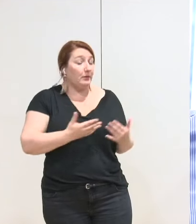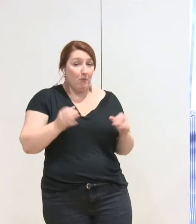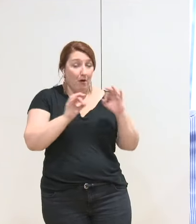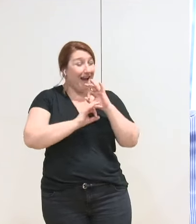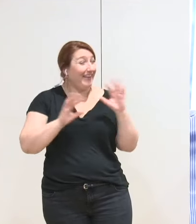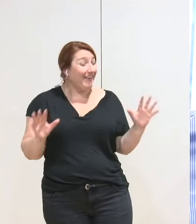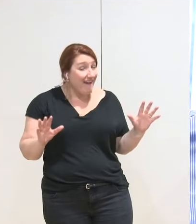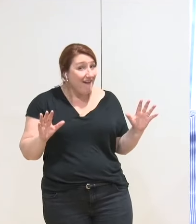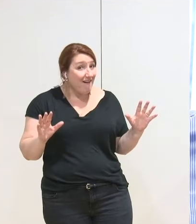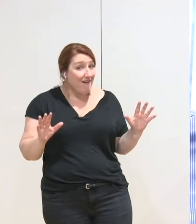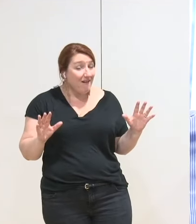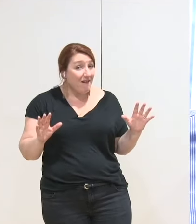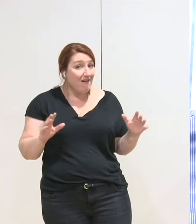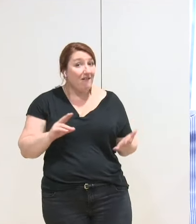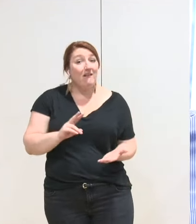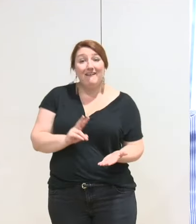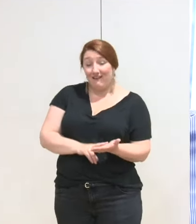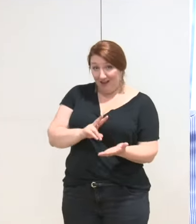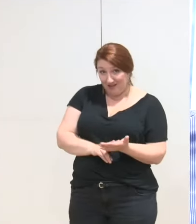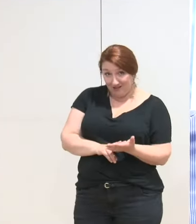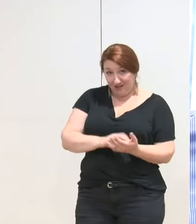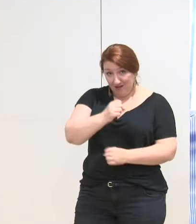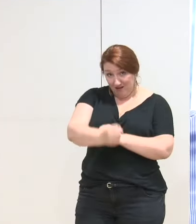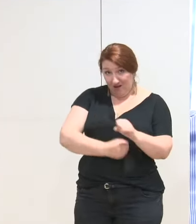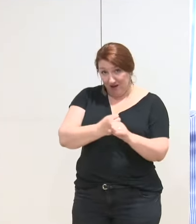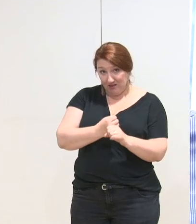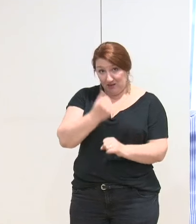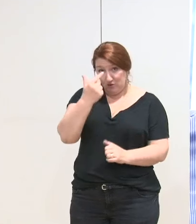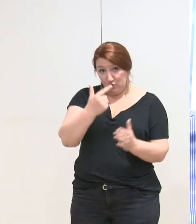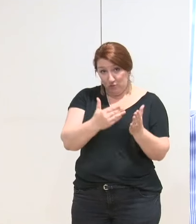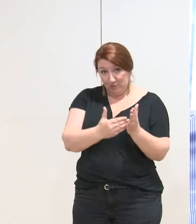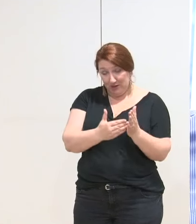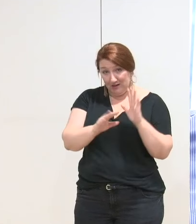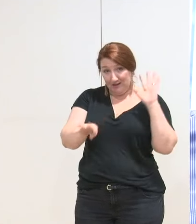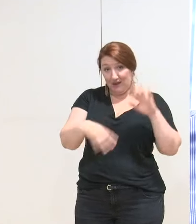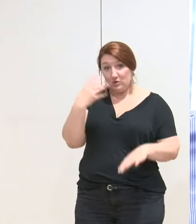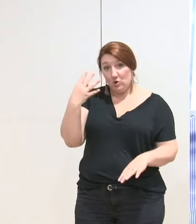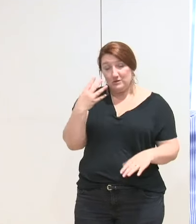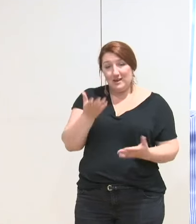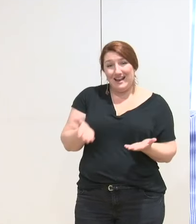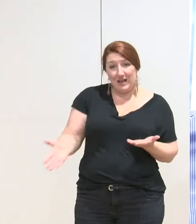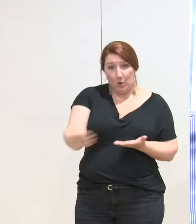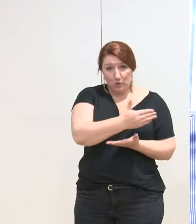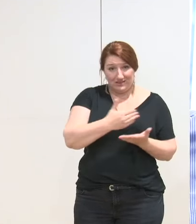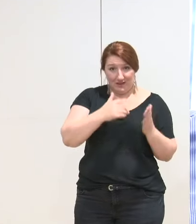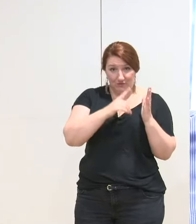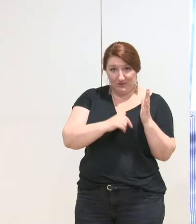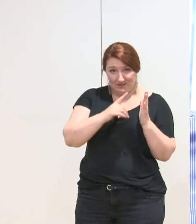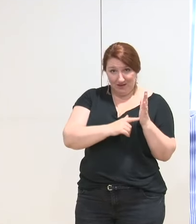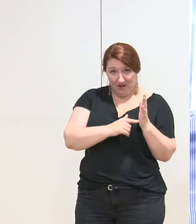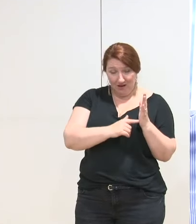c'est que en 2014 les recettes fiscales n'augmente plus que de